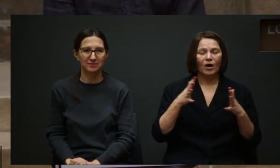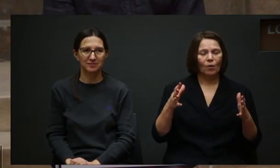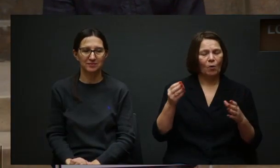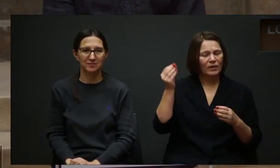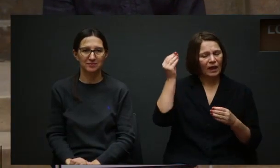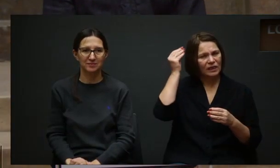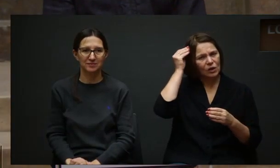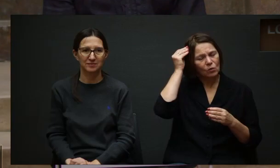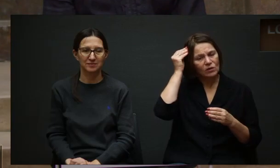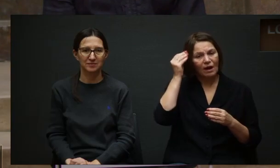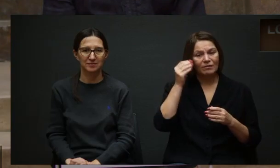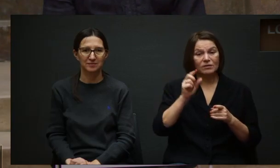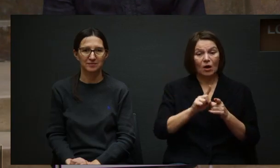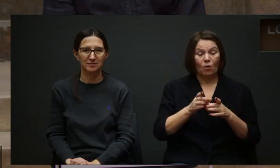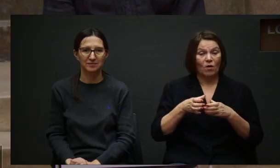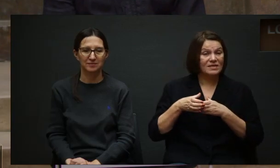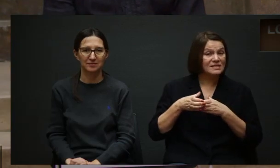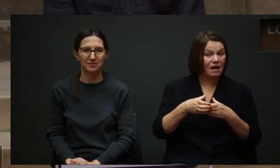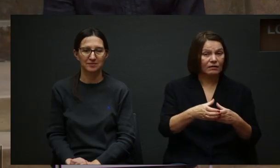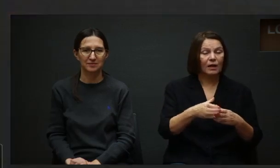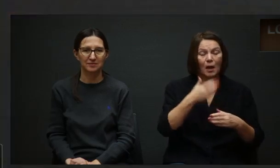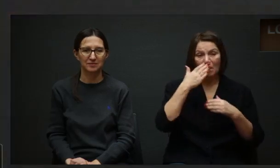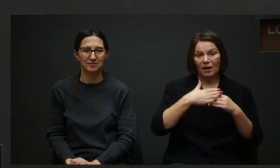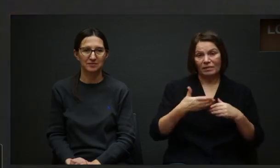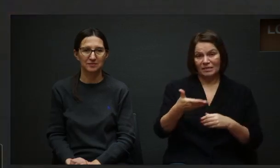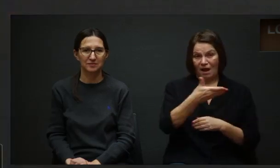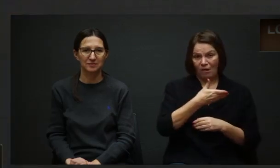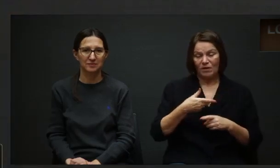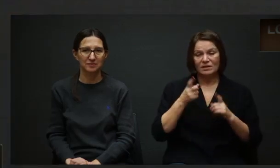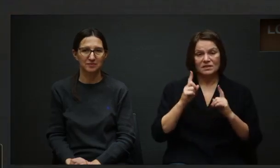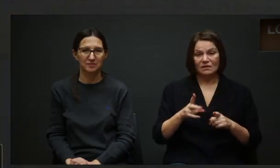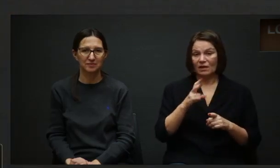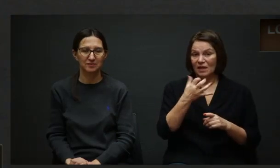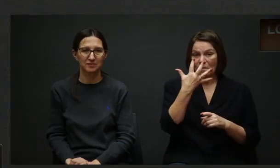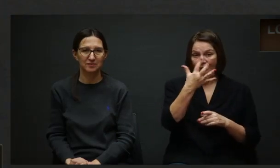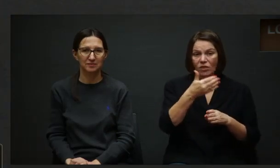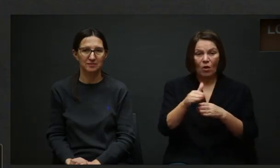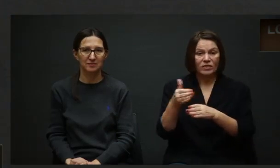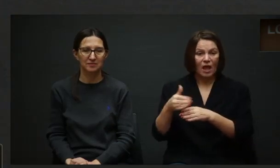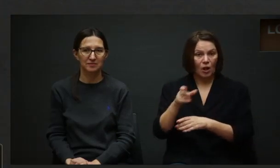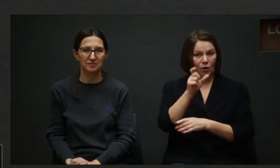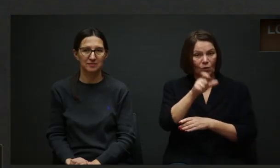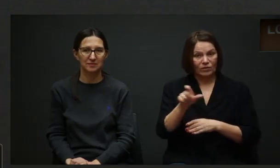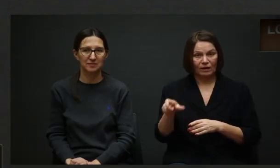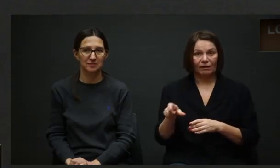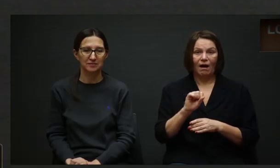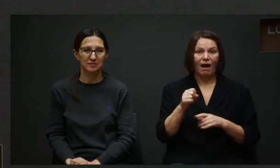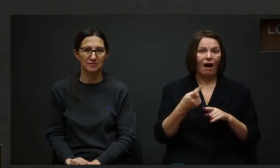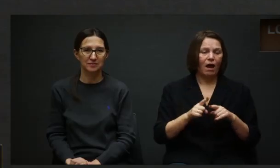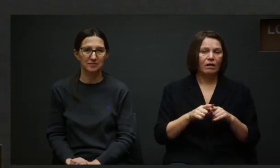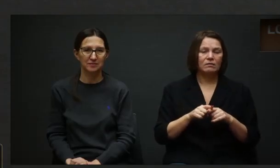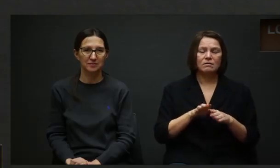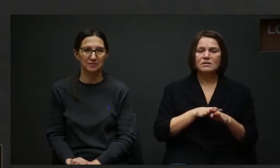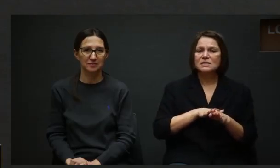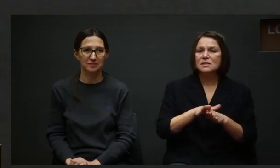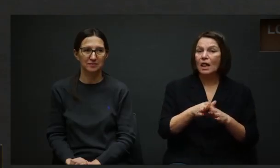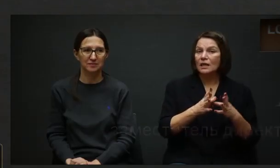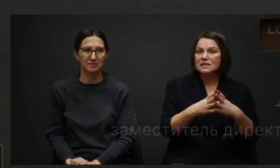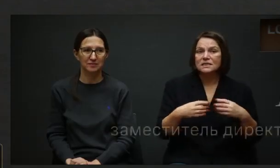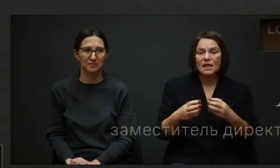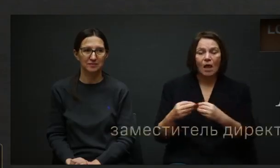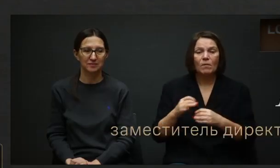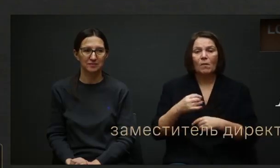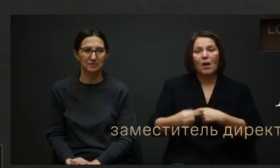интеллектуальный десант, вот он перед нами, это действительно не пять отдельных людей, а это целые как бы семьи и